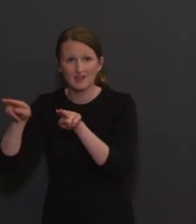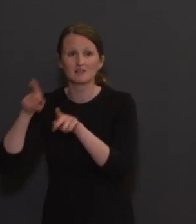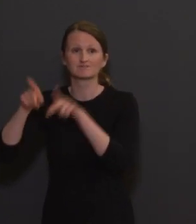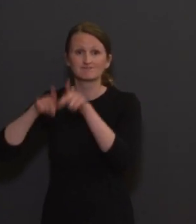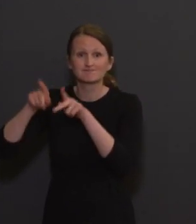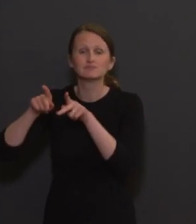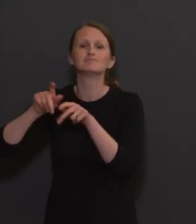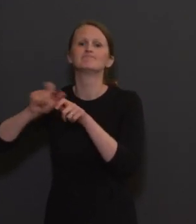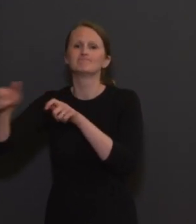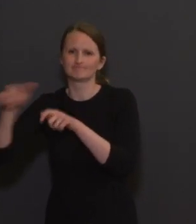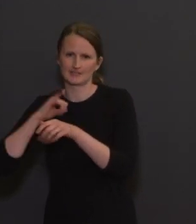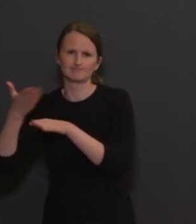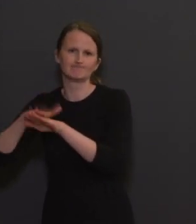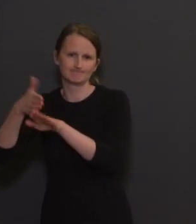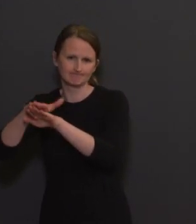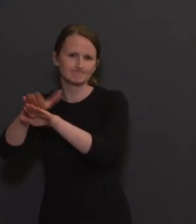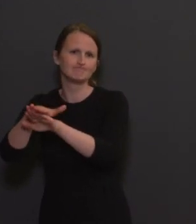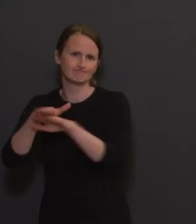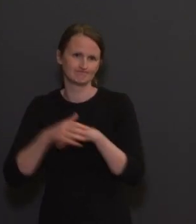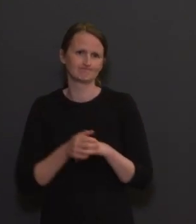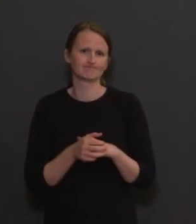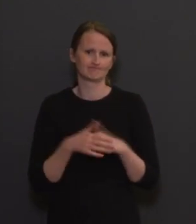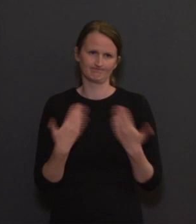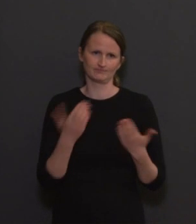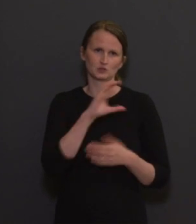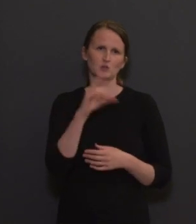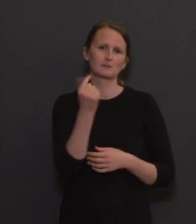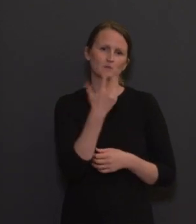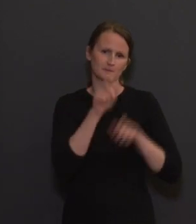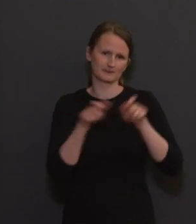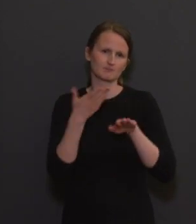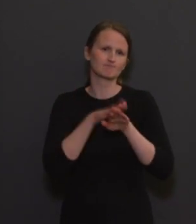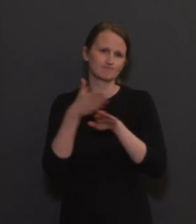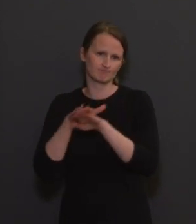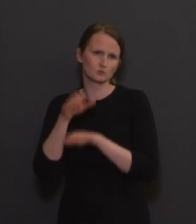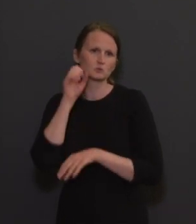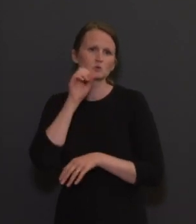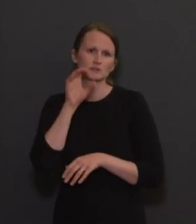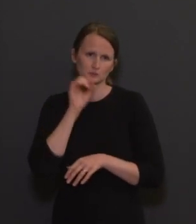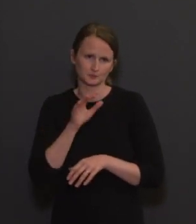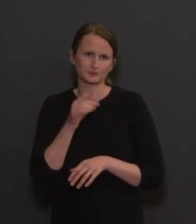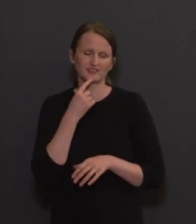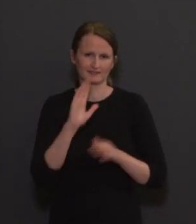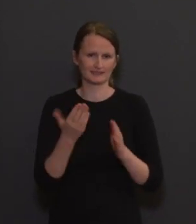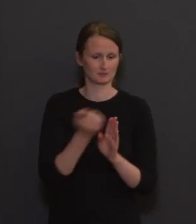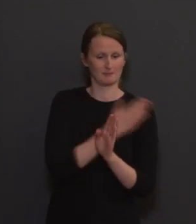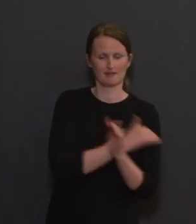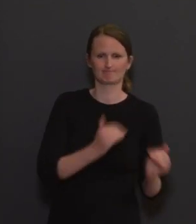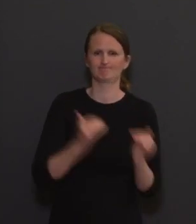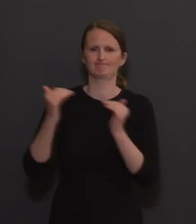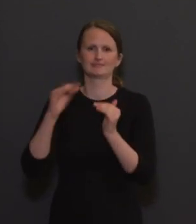179 décès par jour, ce qui est une augmentation de 55%. comparé à la